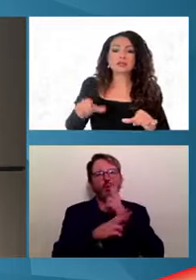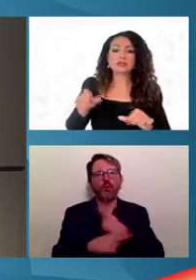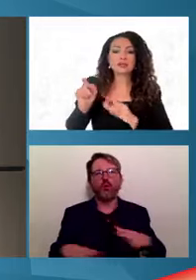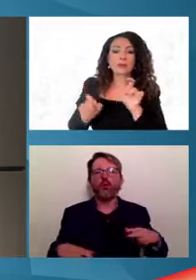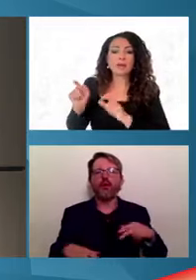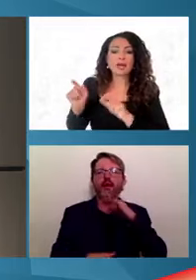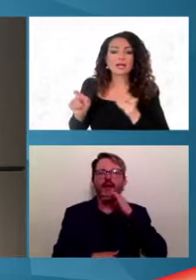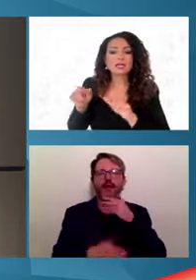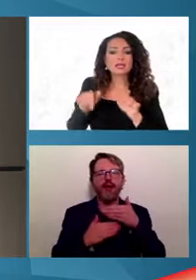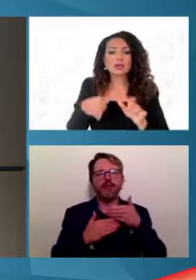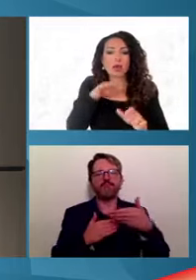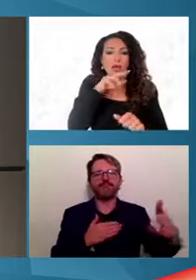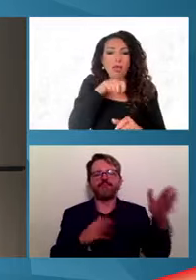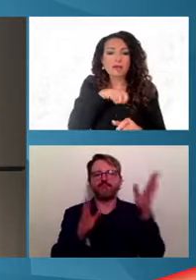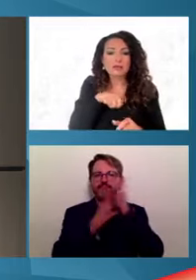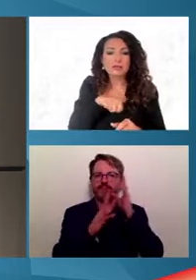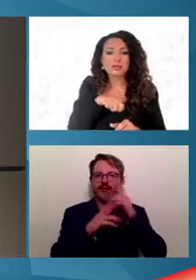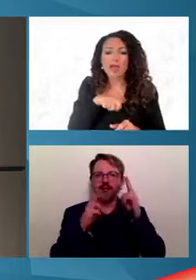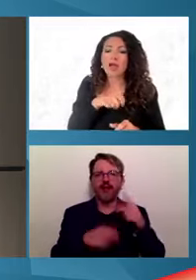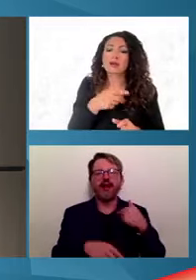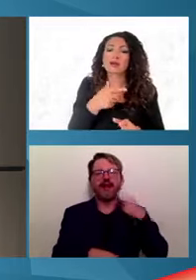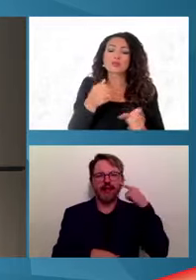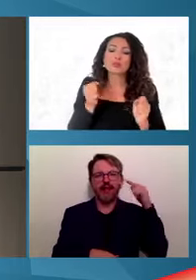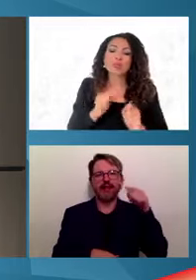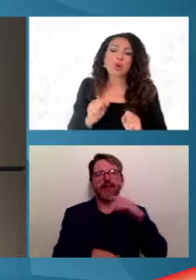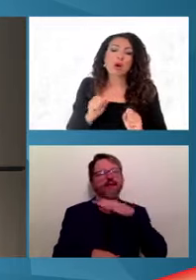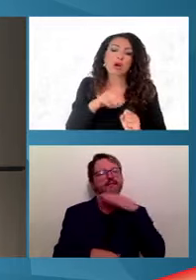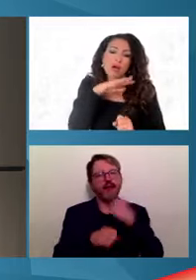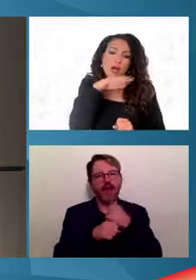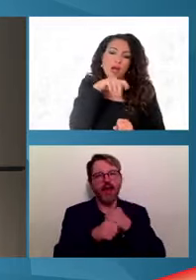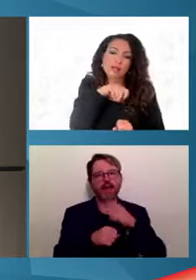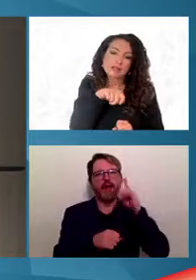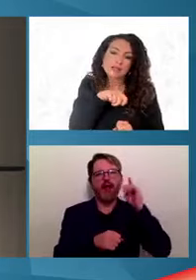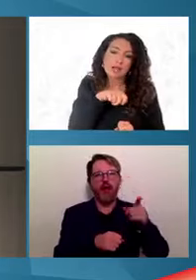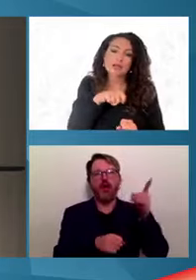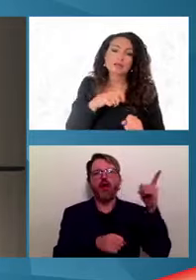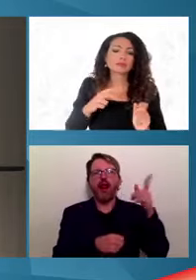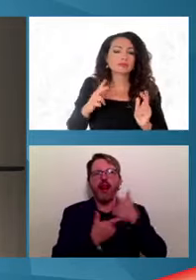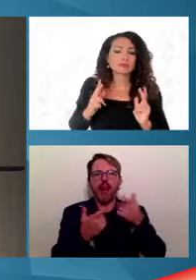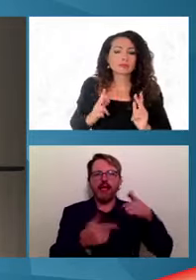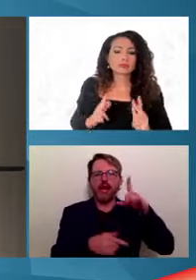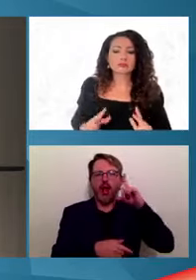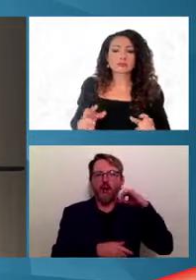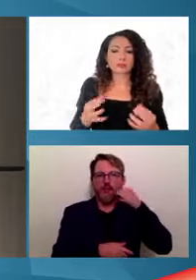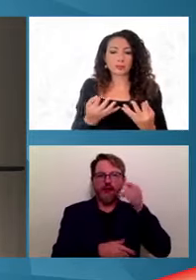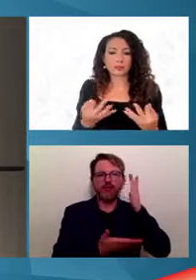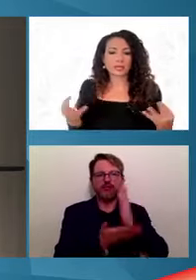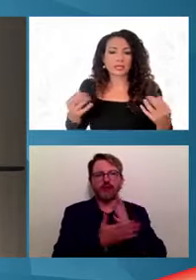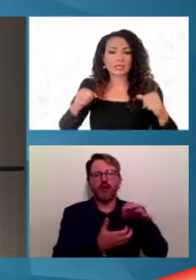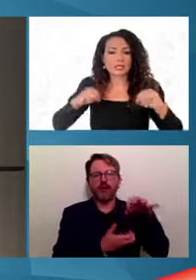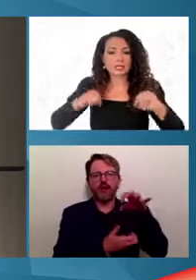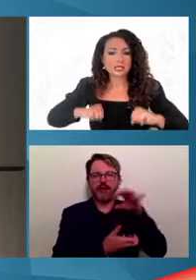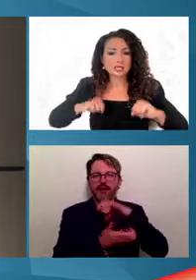es viel zu tun. Und der Landeshauptmann hat die Daten der Krisen-Corona-Zeit angesprochen. Ich darf noch einmal kurz zurückgehen, wo